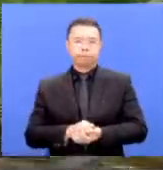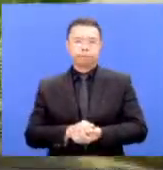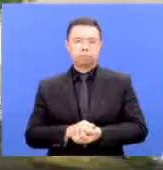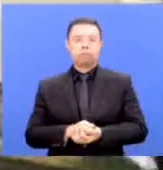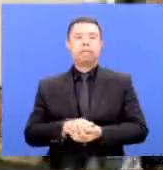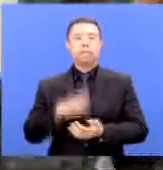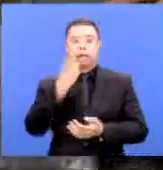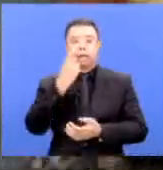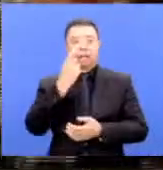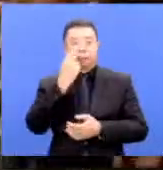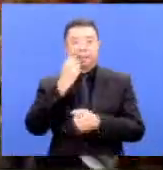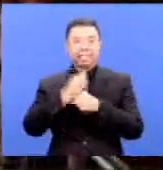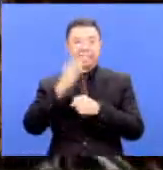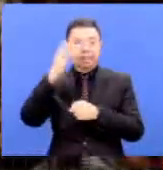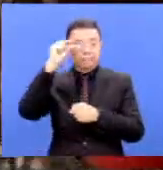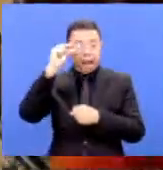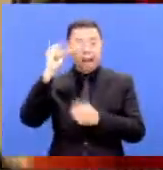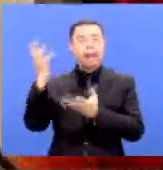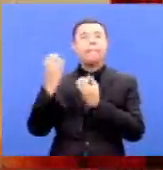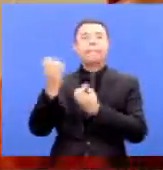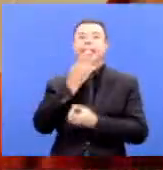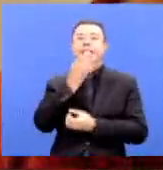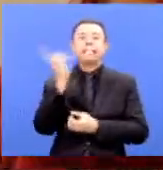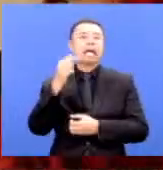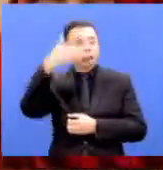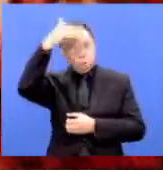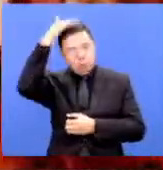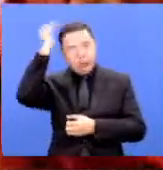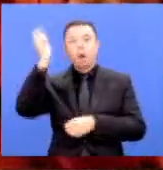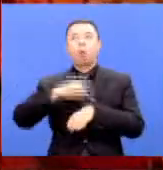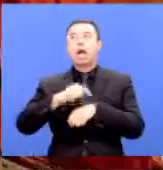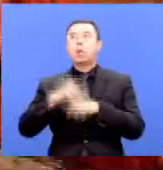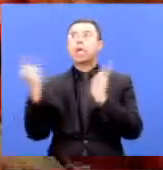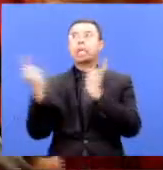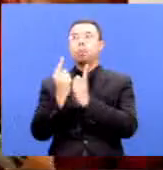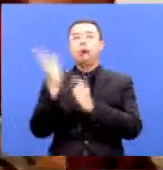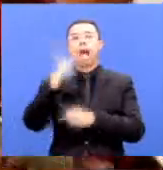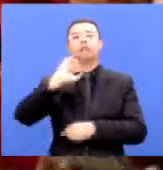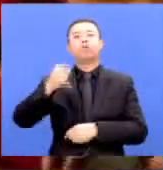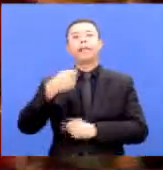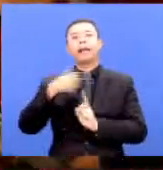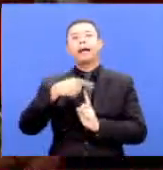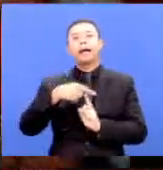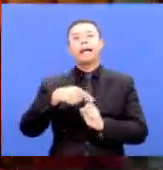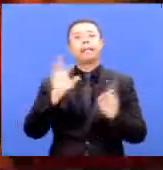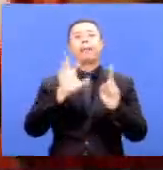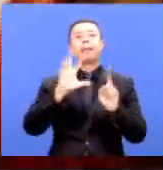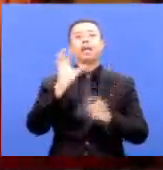Menurut Gibran, izin itu didapatkan dari Puan saat ia bertemu pada Jumat 19 Oktober 2023.